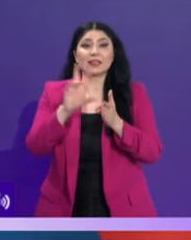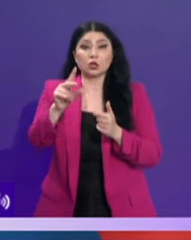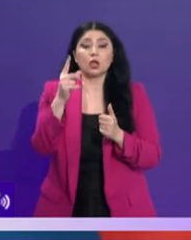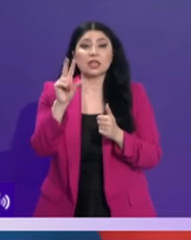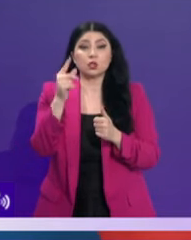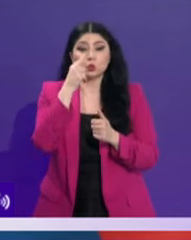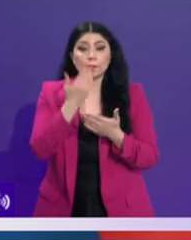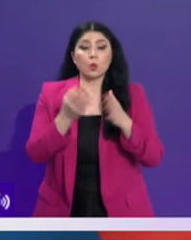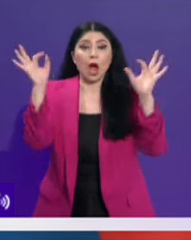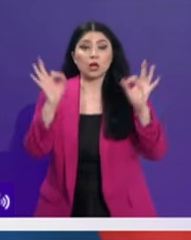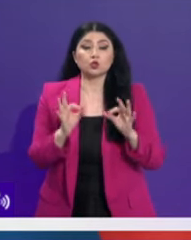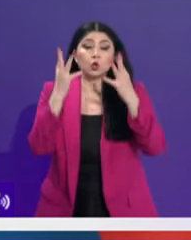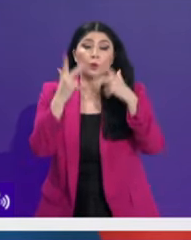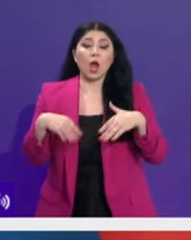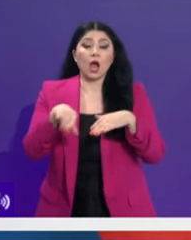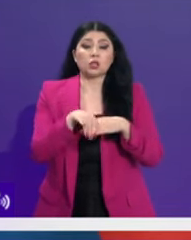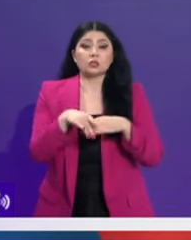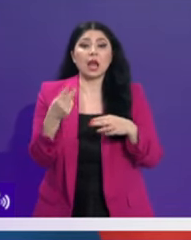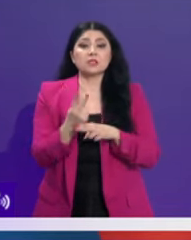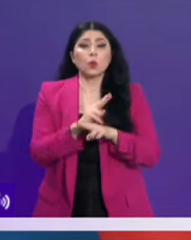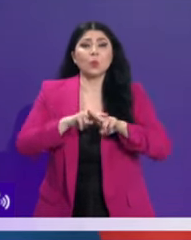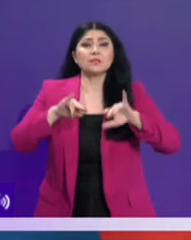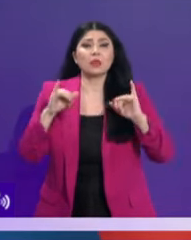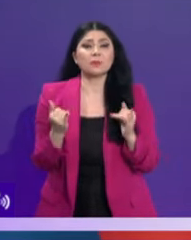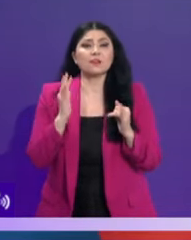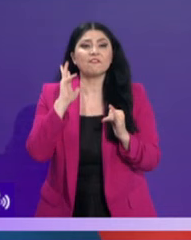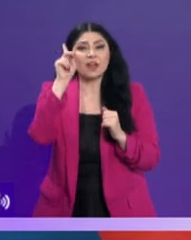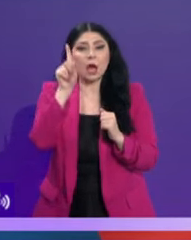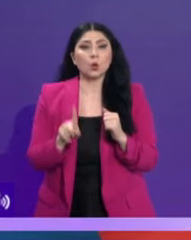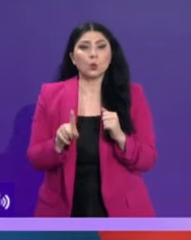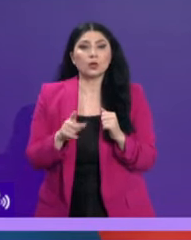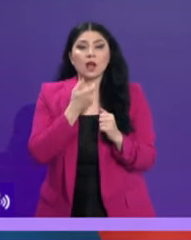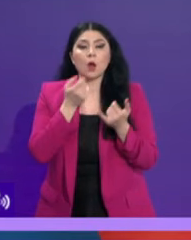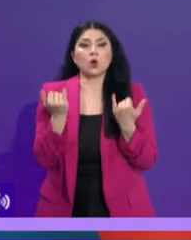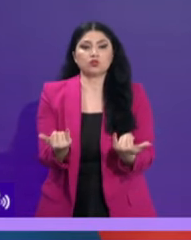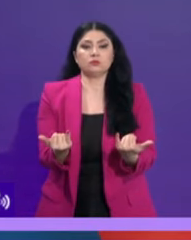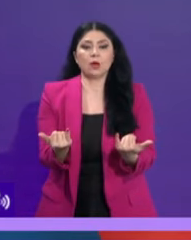să reducem numărul bugetarilor, cum s-a întâmplat în fiecare lună din acest an.